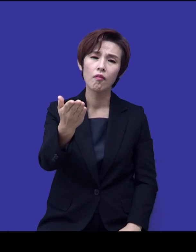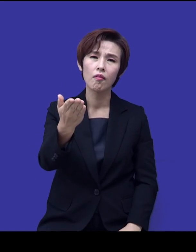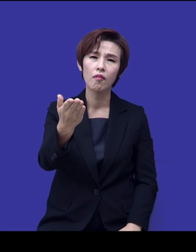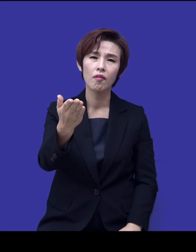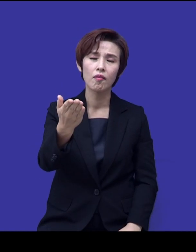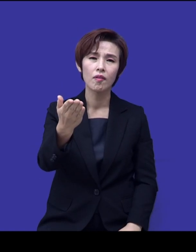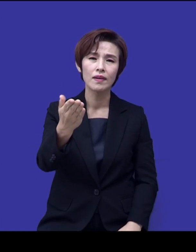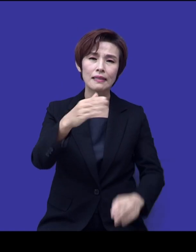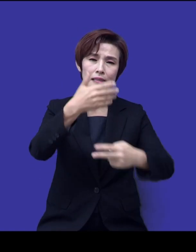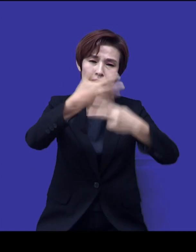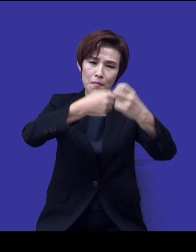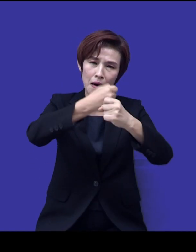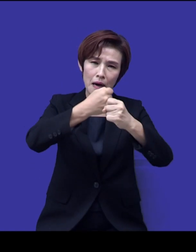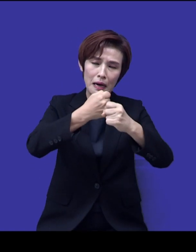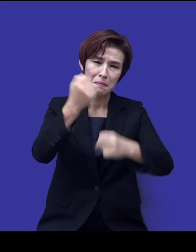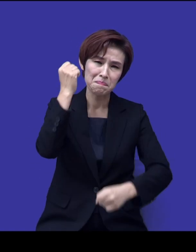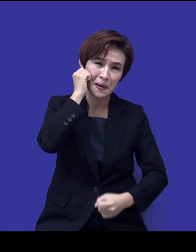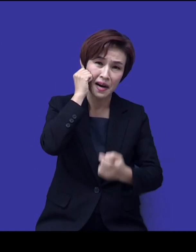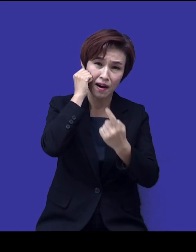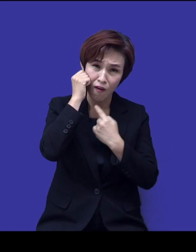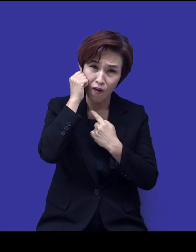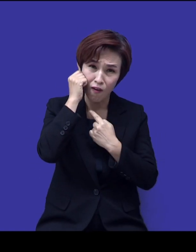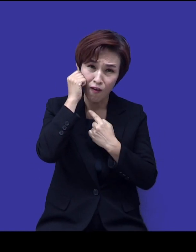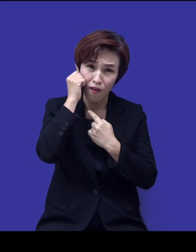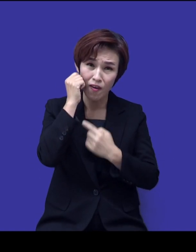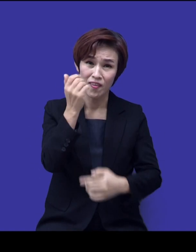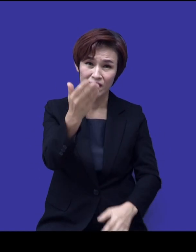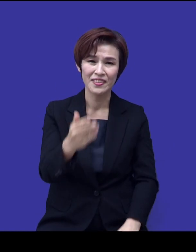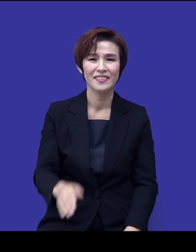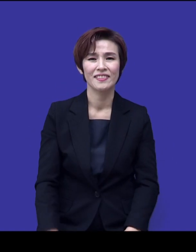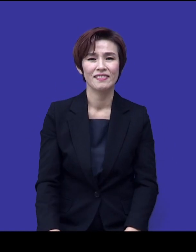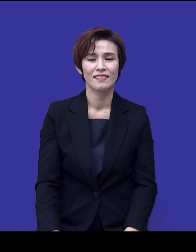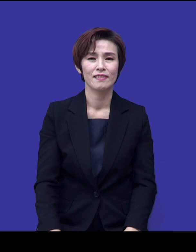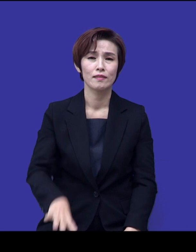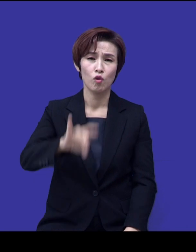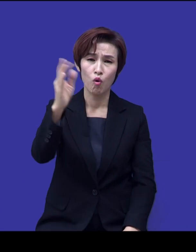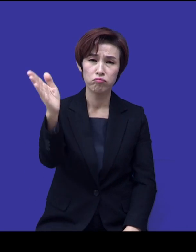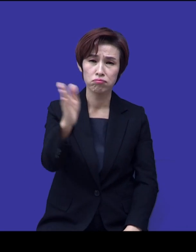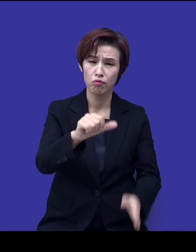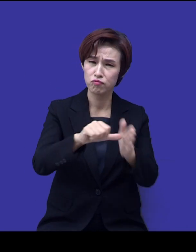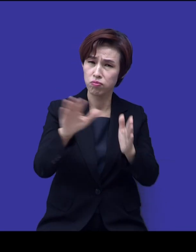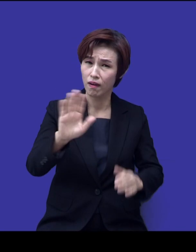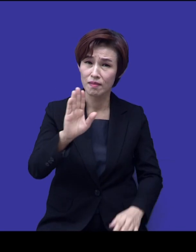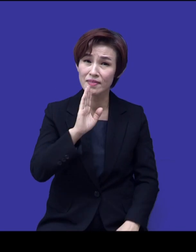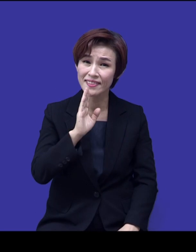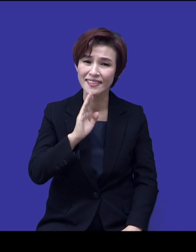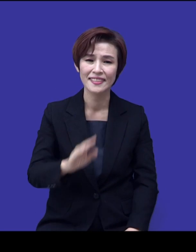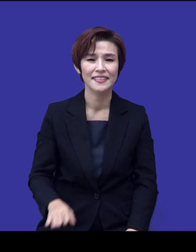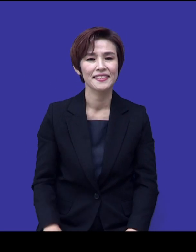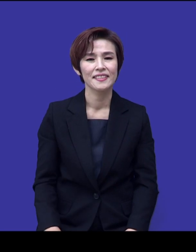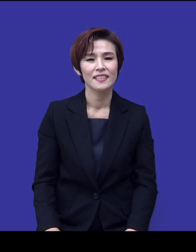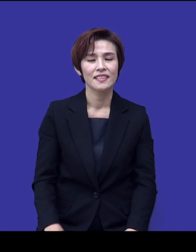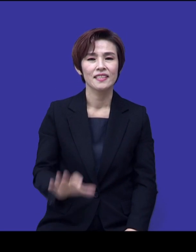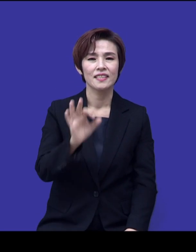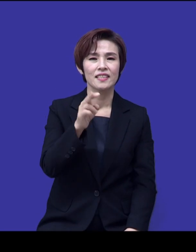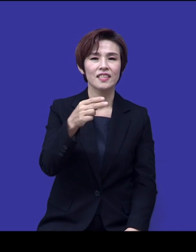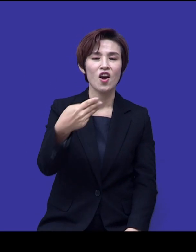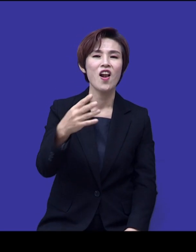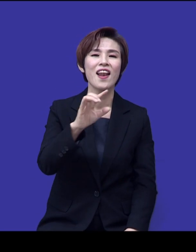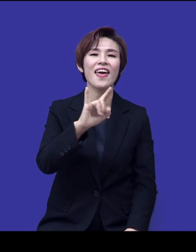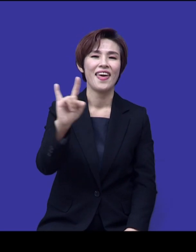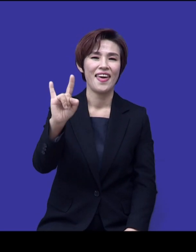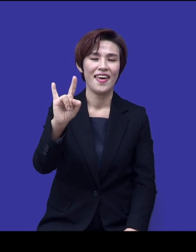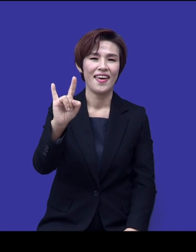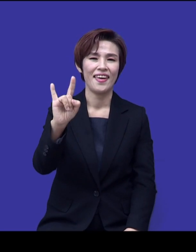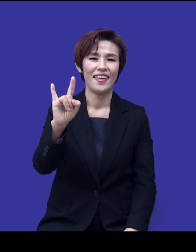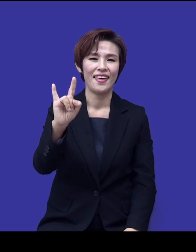굴욕을 맛봤거나 뭐 어려움이 있으셨던 적이 있는지. 뭐 처음부터 명 PD는 아니셨을 거 아니에요. 네. 열애라는 미니시리즈가 있었습니다.